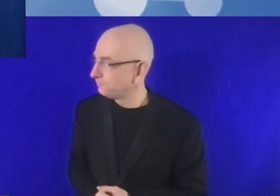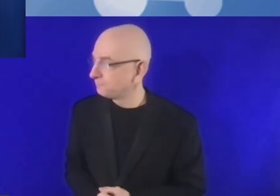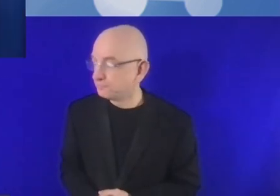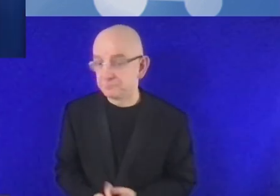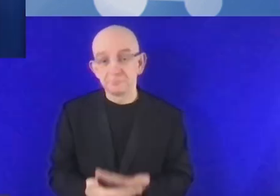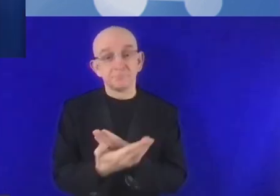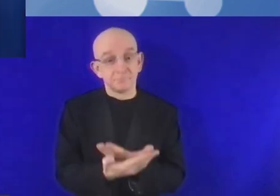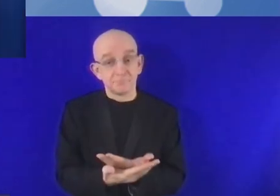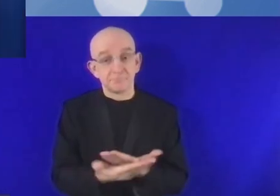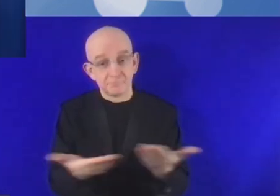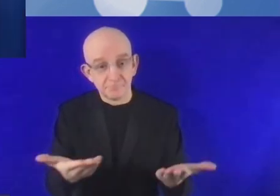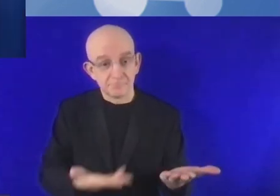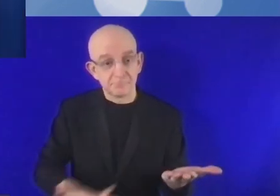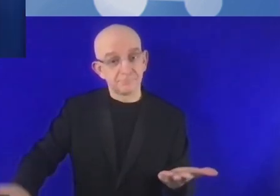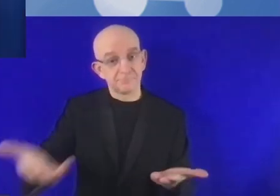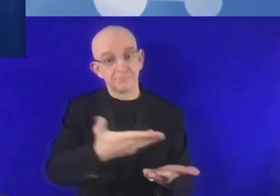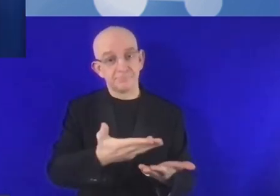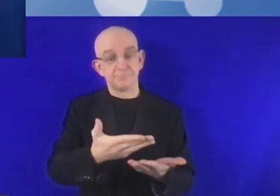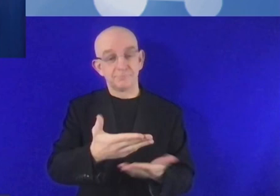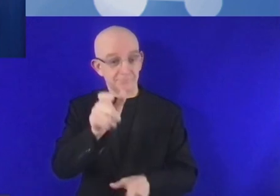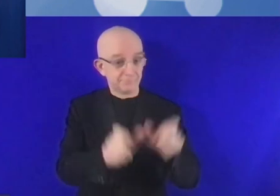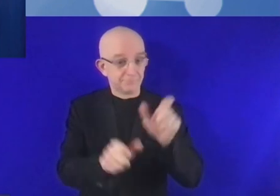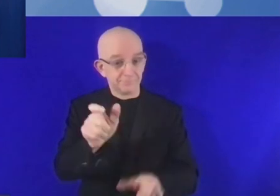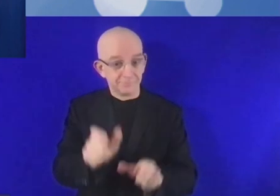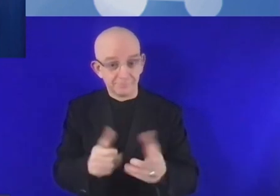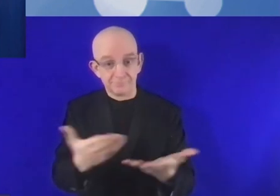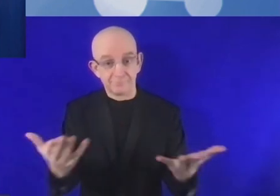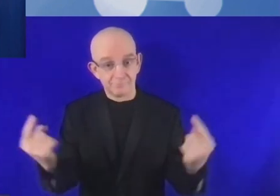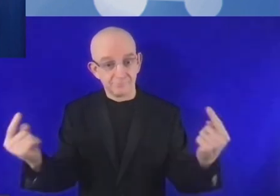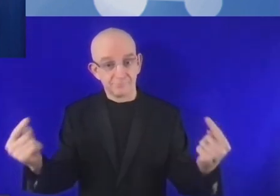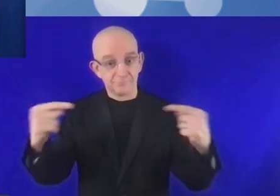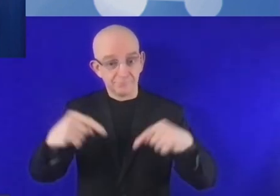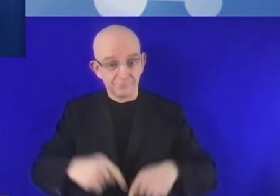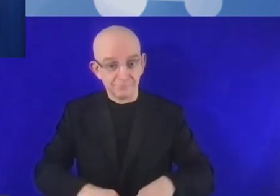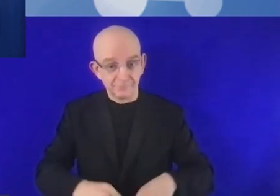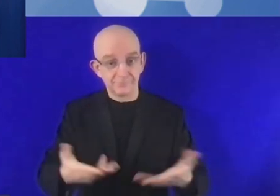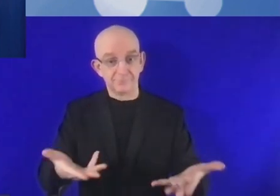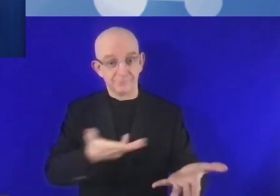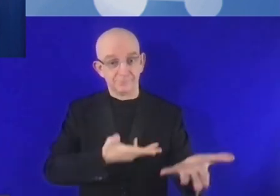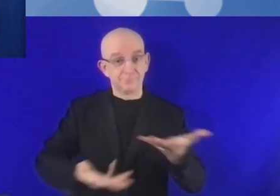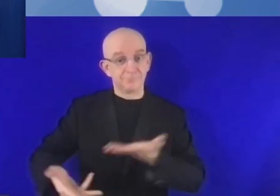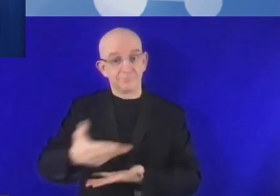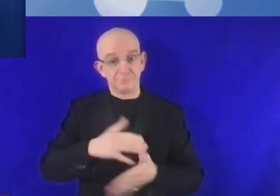Szanowni goście, drodzy uczestnicy 16. szczytu cyfrowego